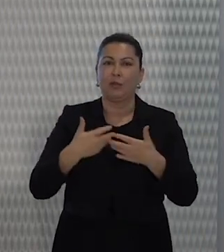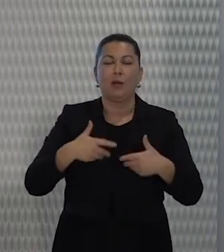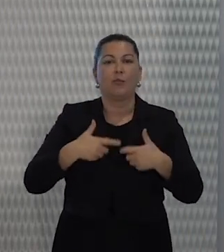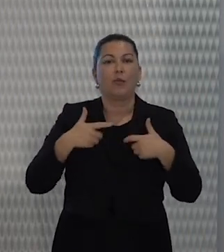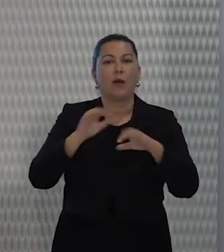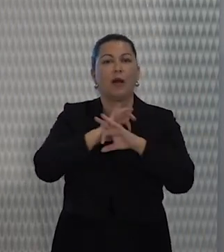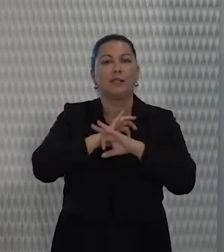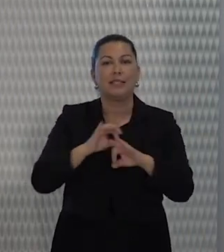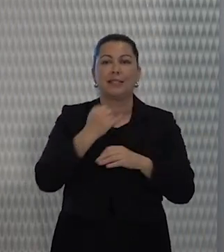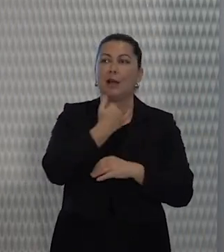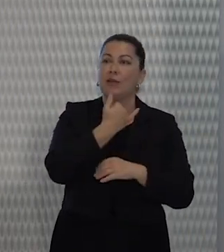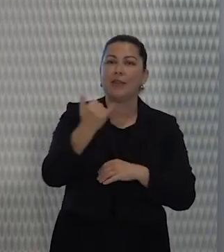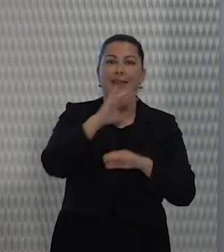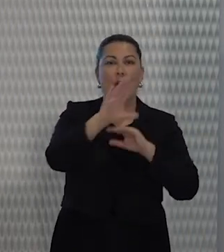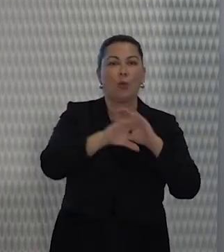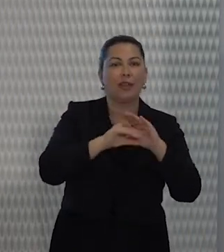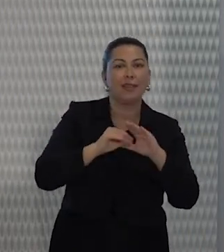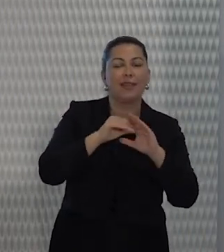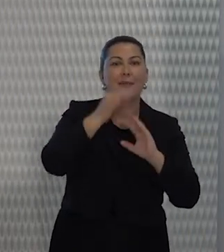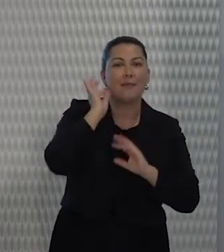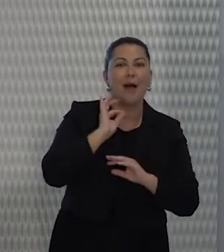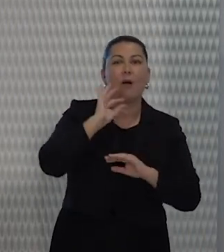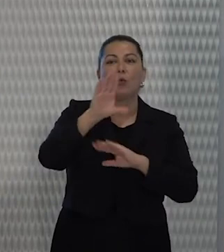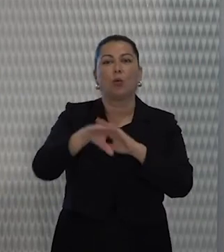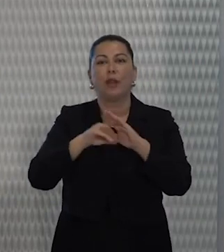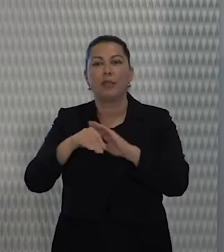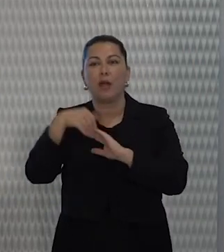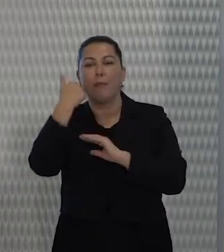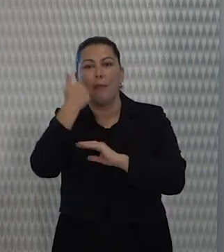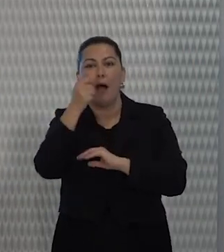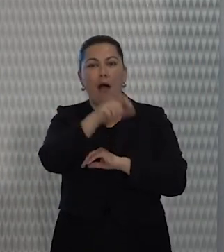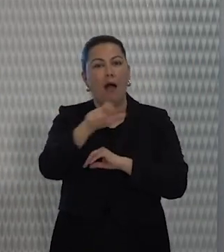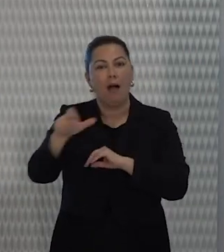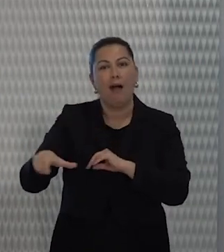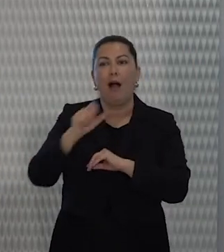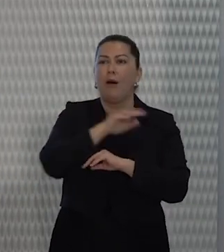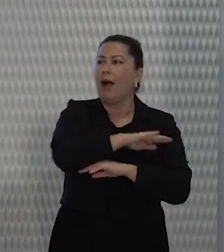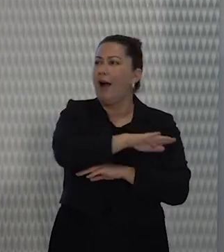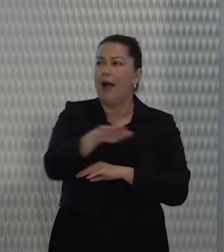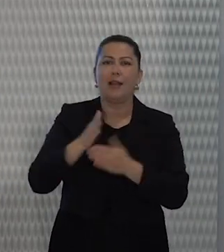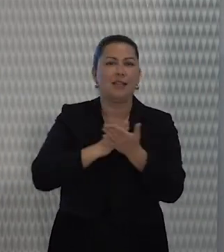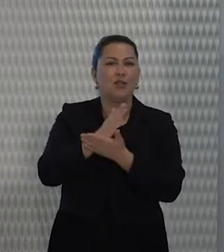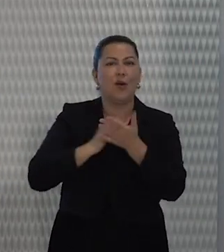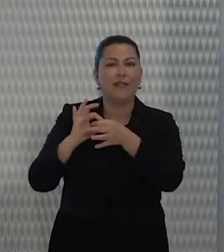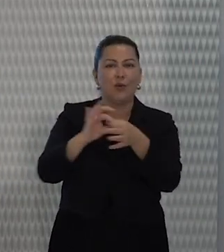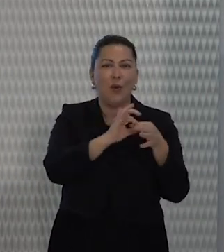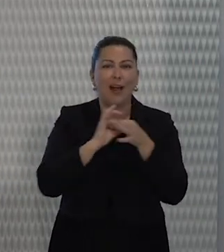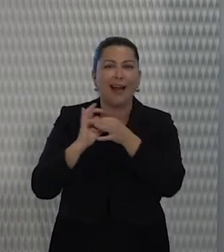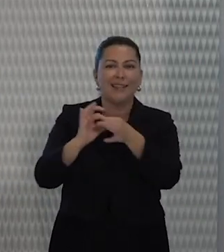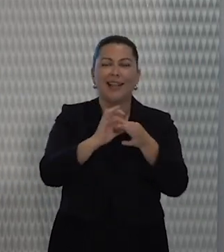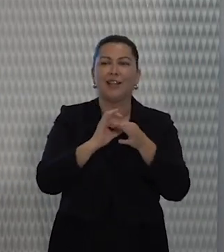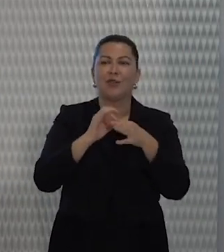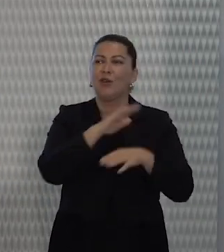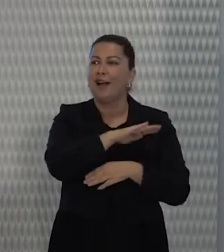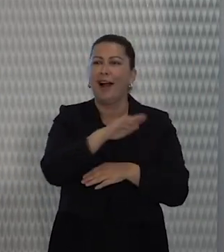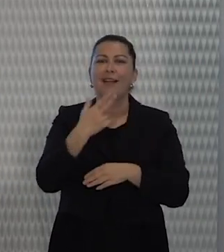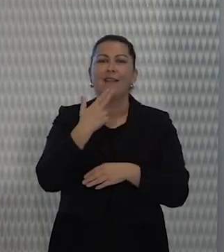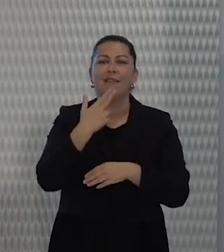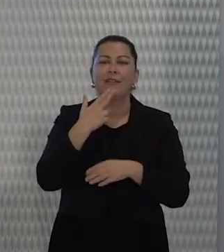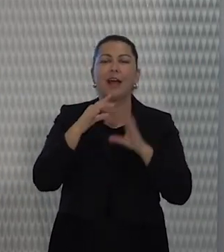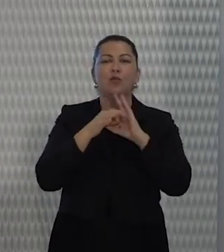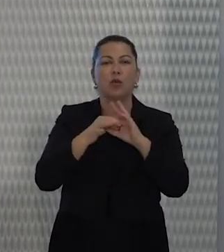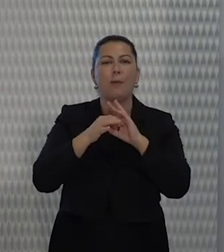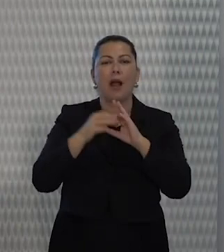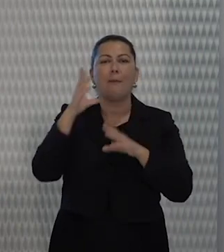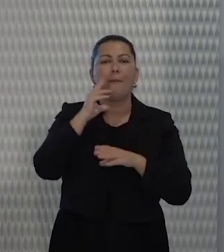unglaublich über jeden Unternehmerin und Unternehmer, über alle Serviceorganisationen, die mit dem Thema der Beschäftigung